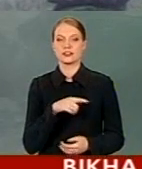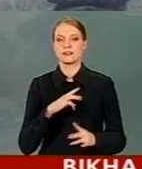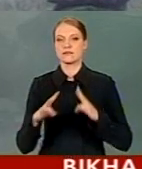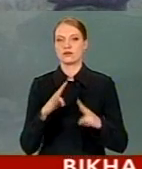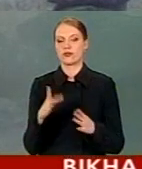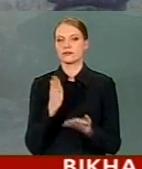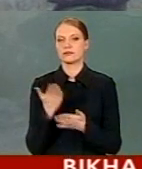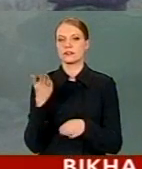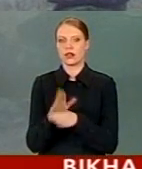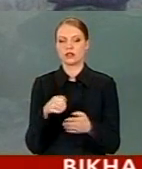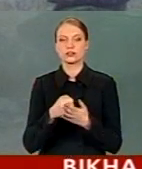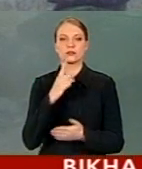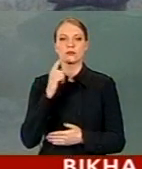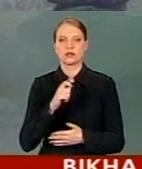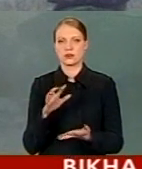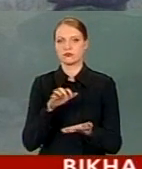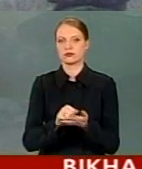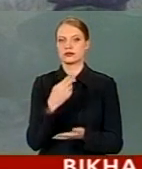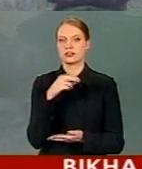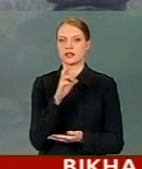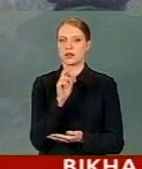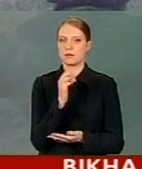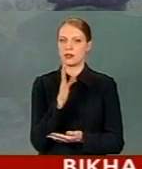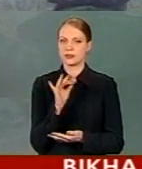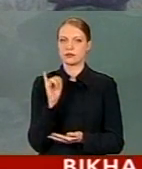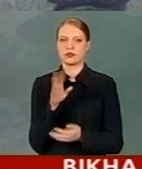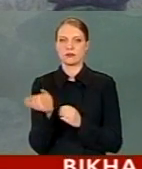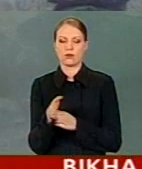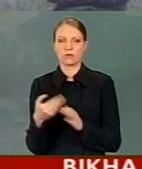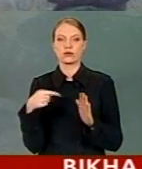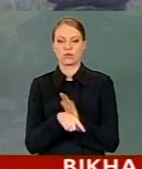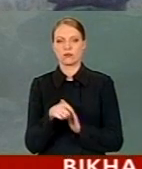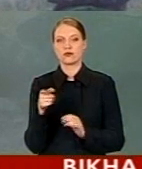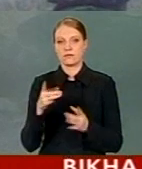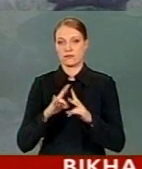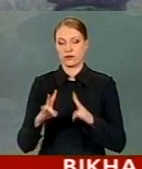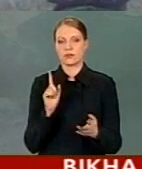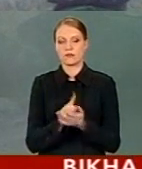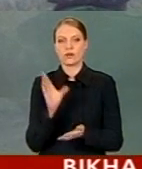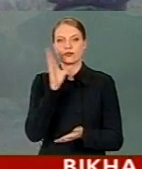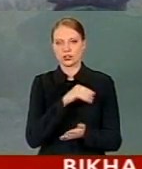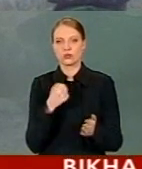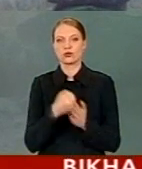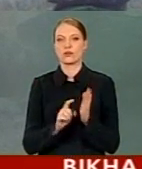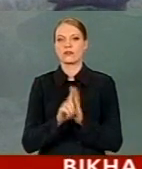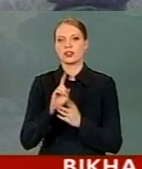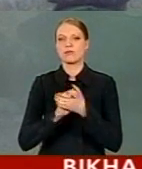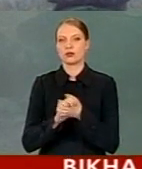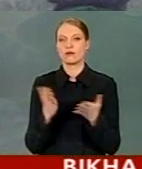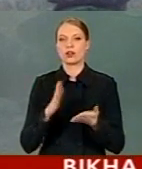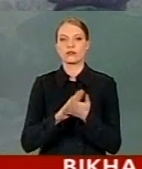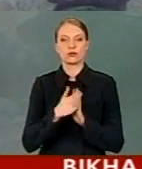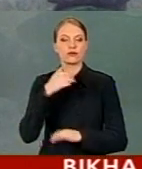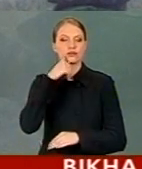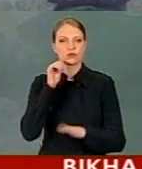Бойовики дістали наказ до неділі захопити Дебальцеве і Маріуполь. Тобто вони мають встигнути зробити це до настання перемир'я, про яке домовлено